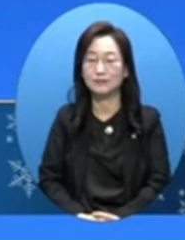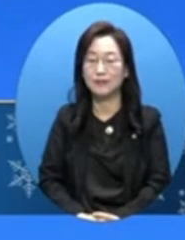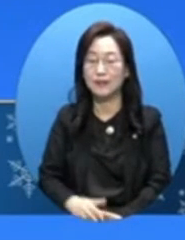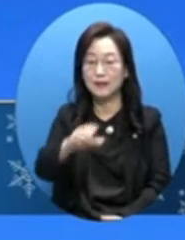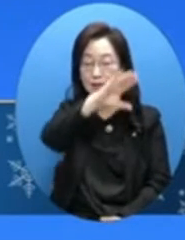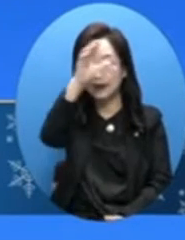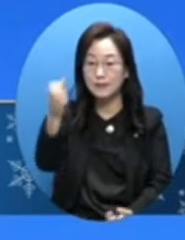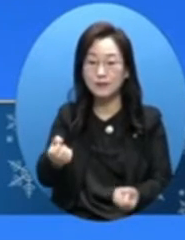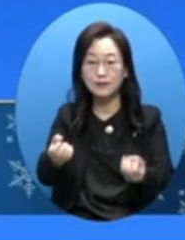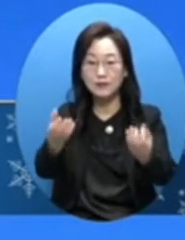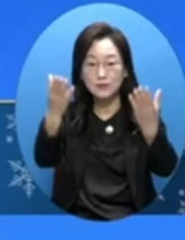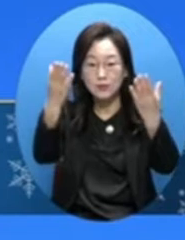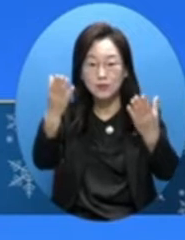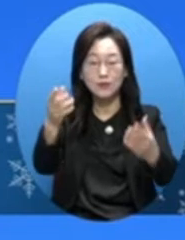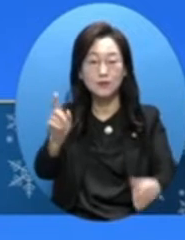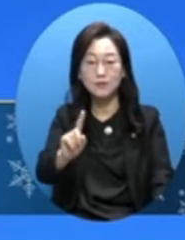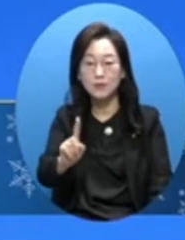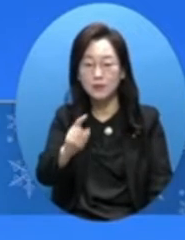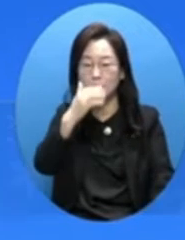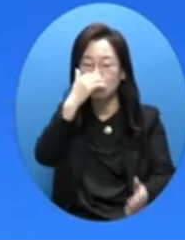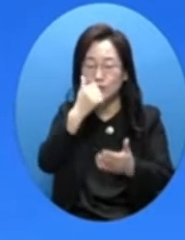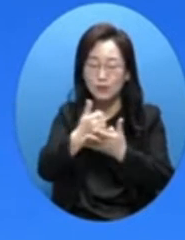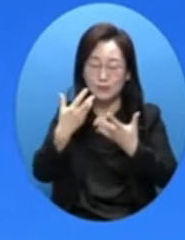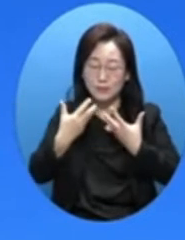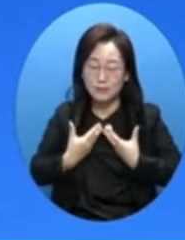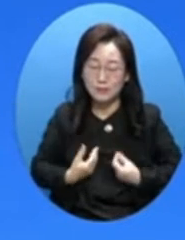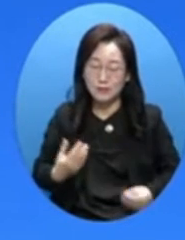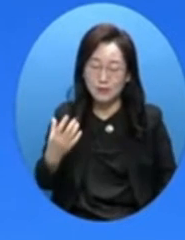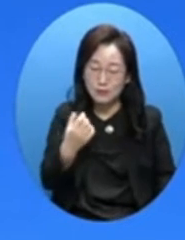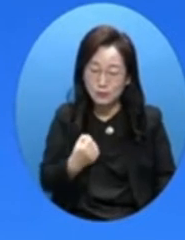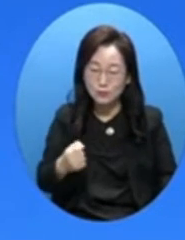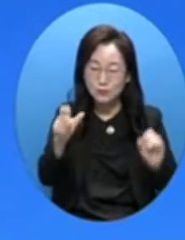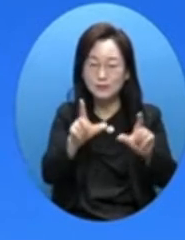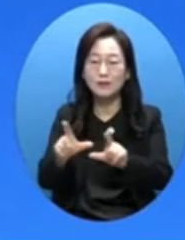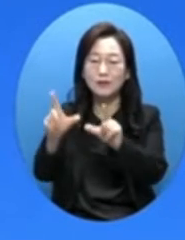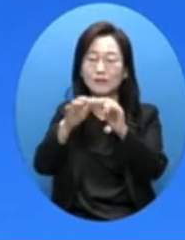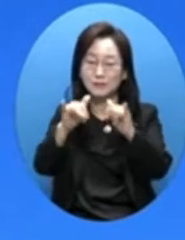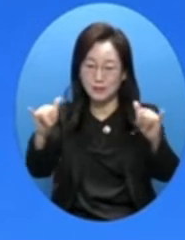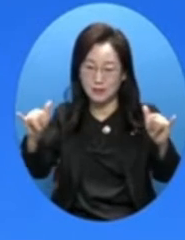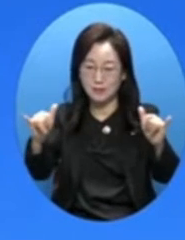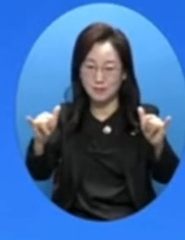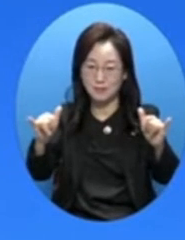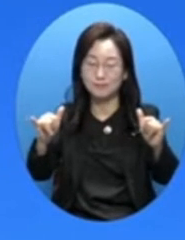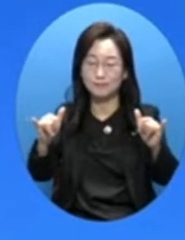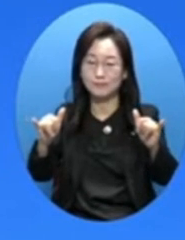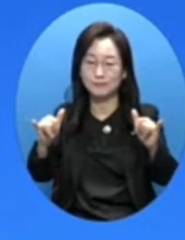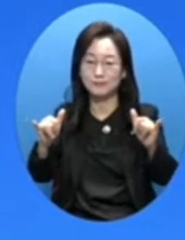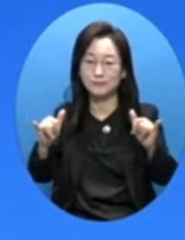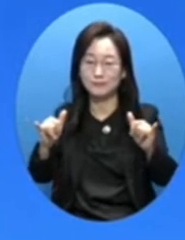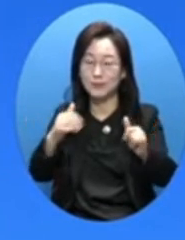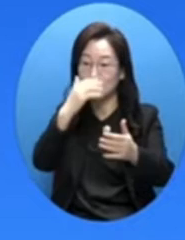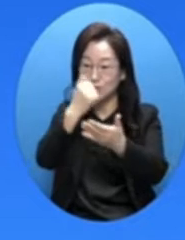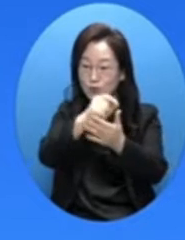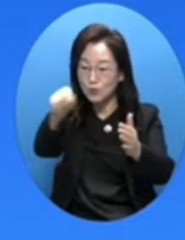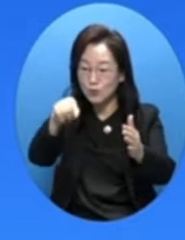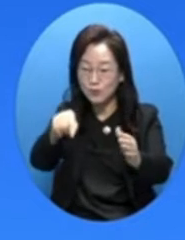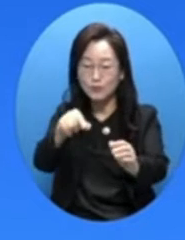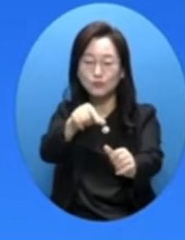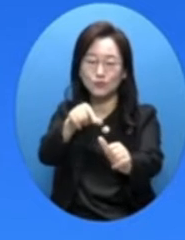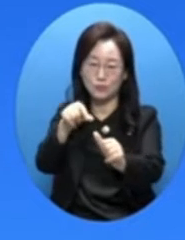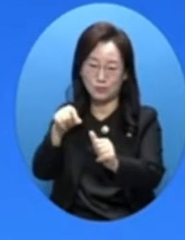성탄절은 죄와 절망 가운데 살고 있는 온 인류를 죄에서 구원하시기